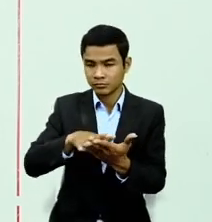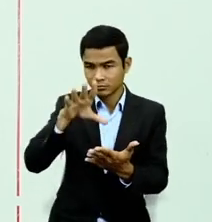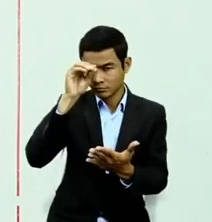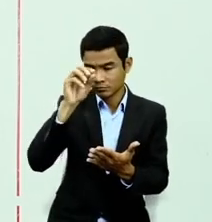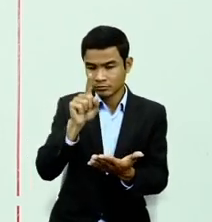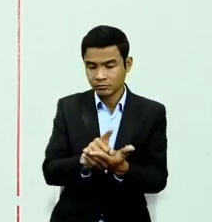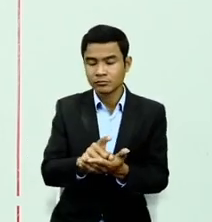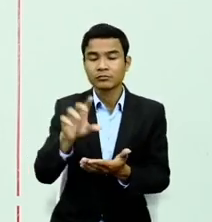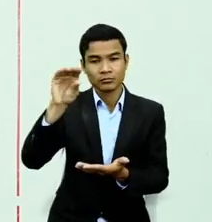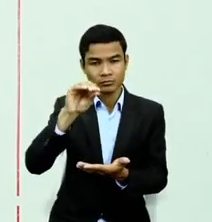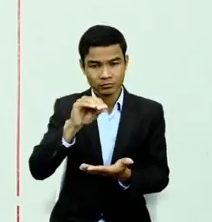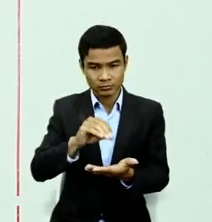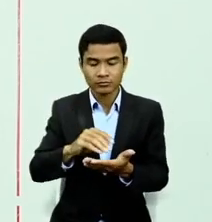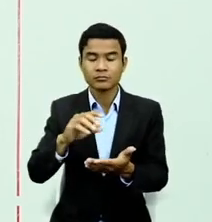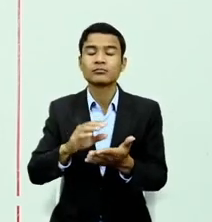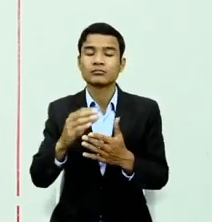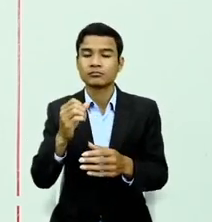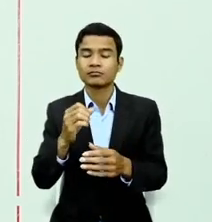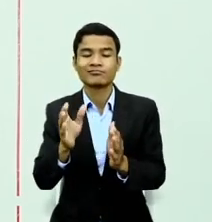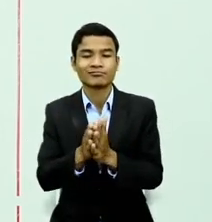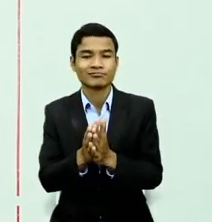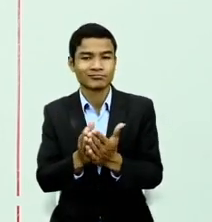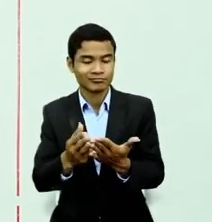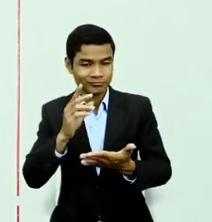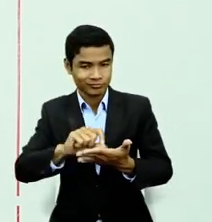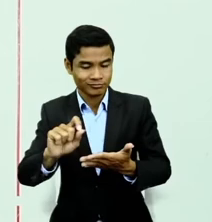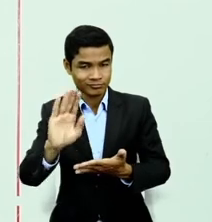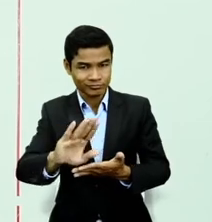tự nóng xịp hớ. Cách ca rồi bỏ con.